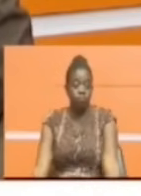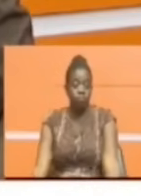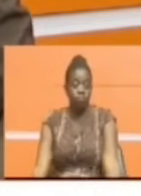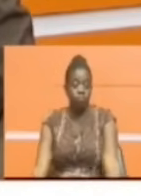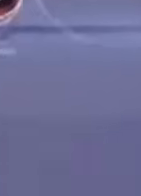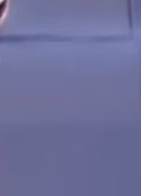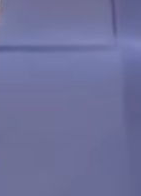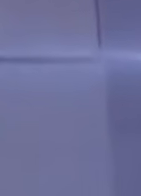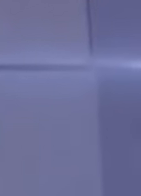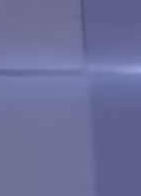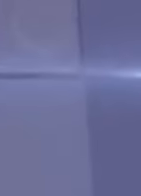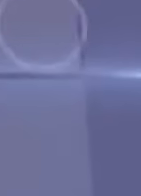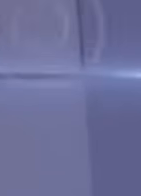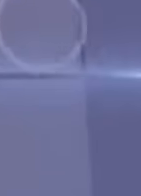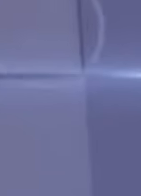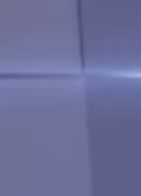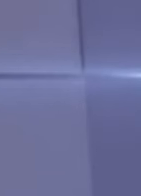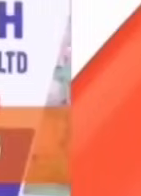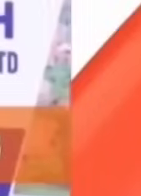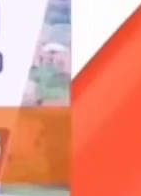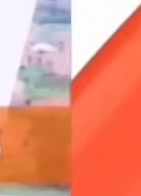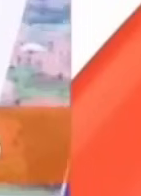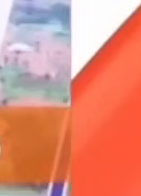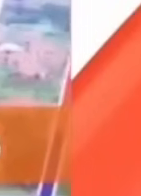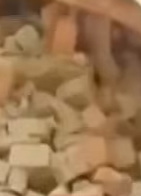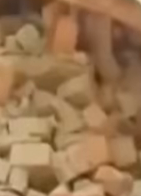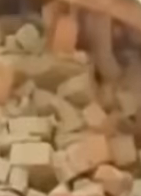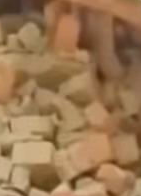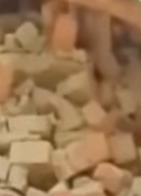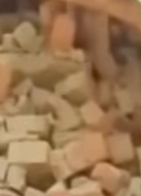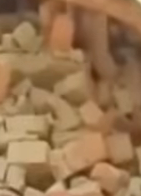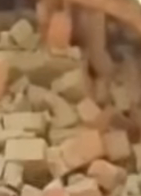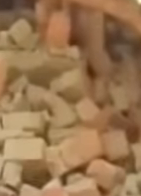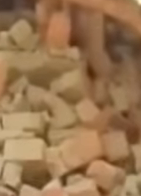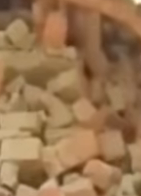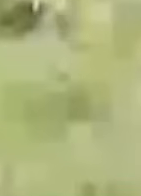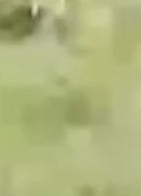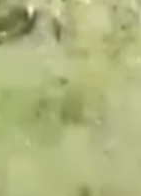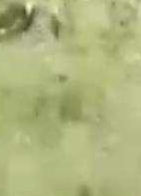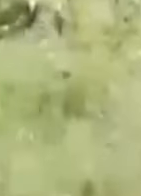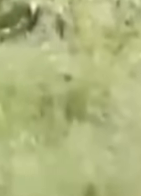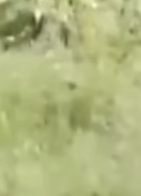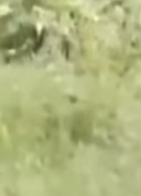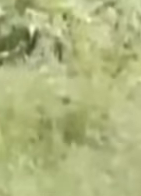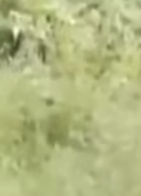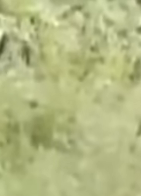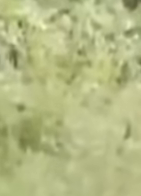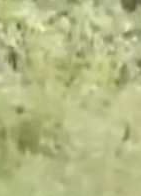Linda ne mino mugatali Uganda Limited.